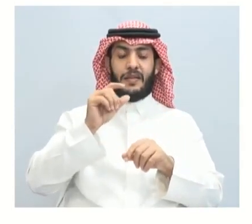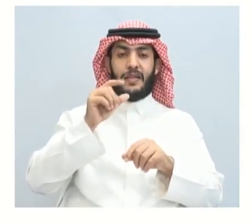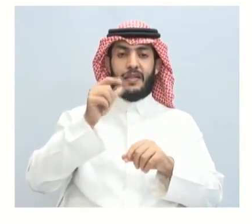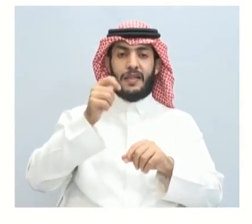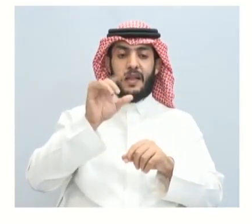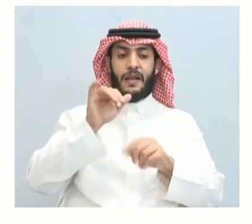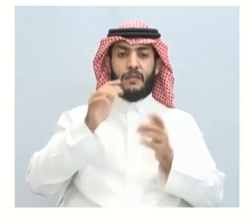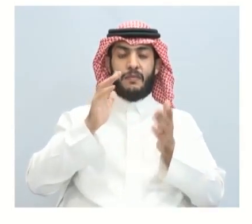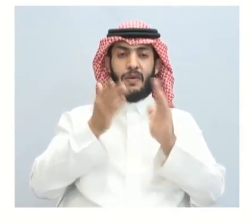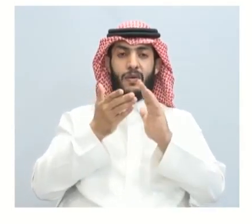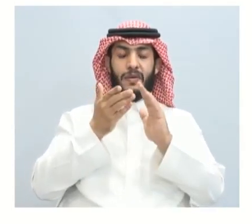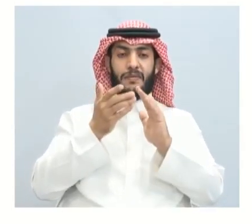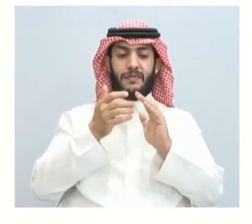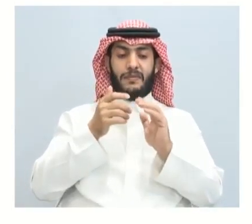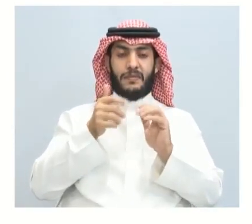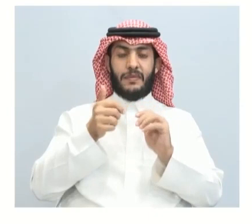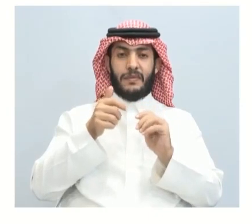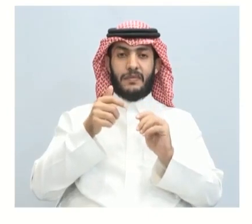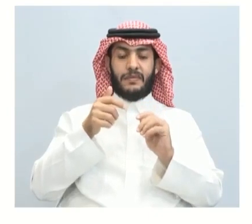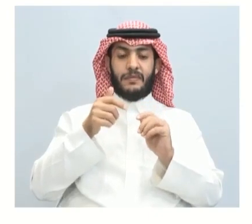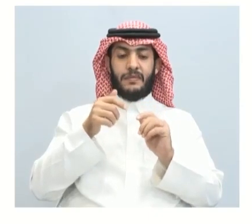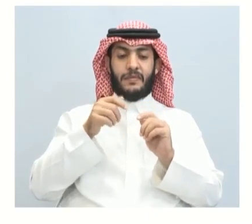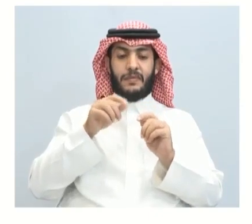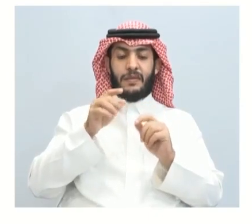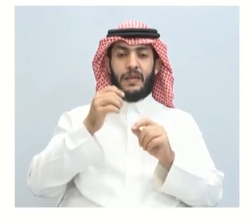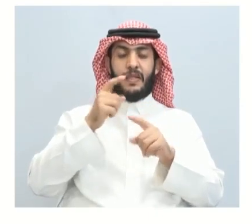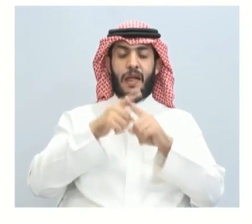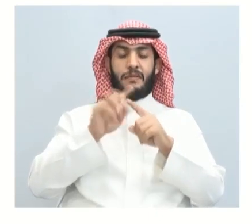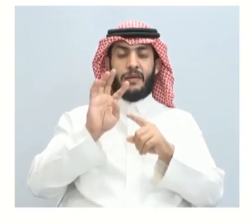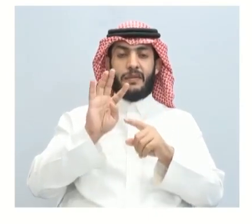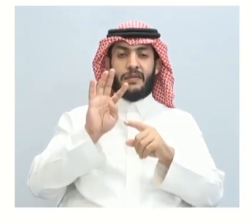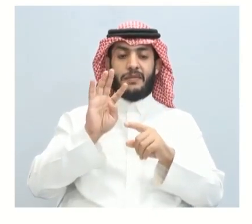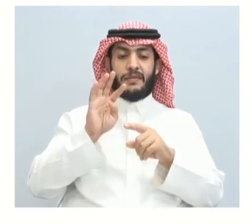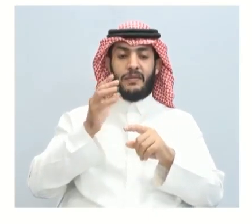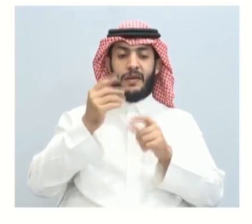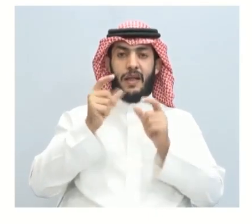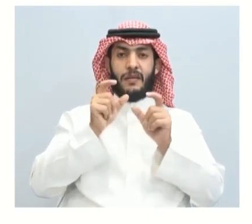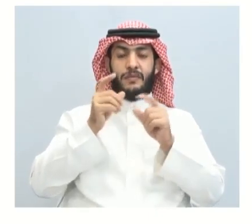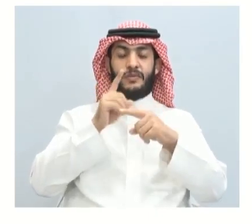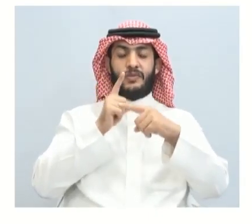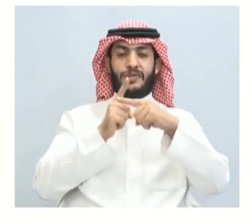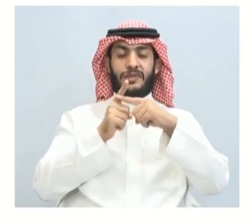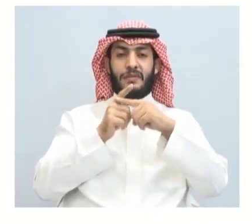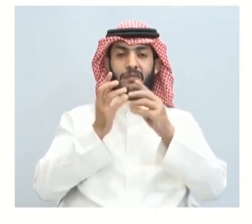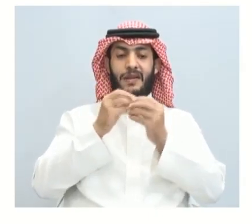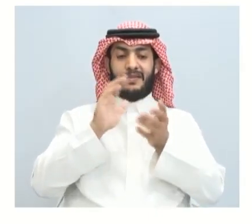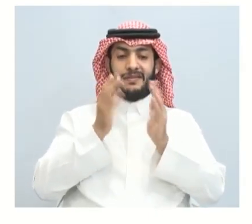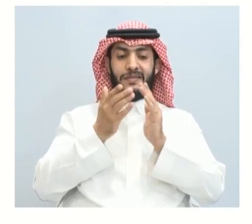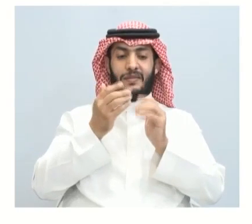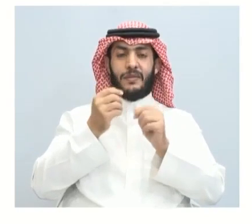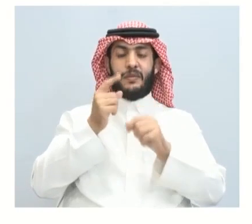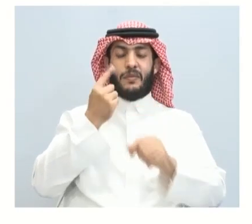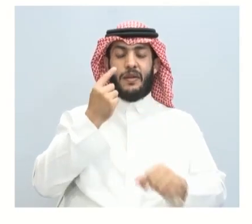مقلوب داله مقلوب ش اللي تم عليها انضربت في العدد اربعه وان جمع مع المقلوب